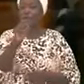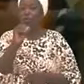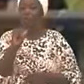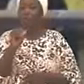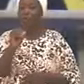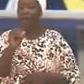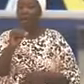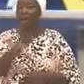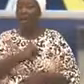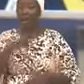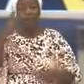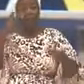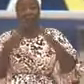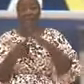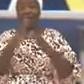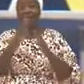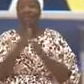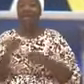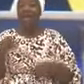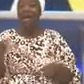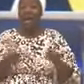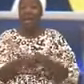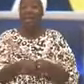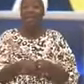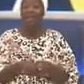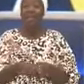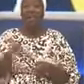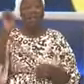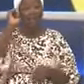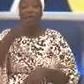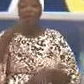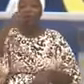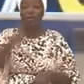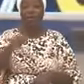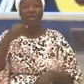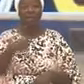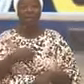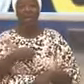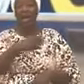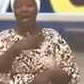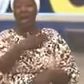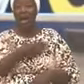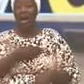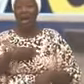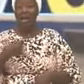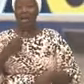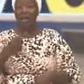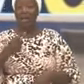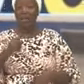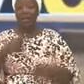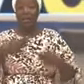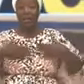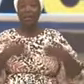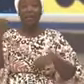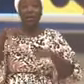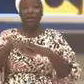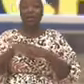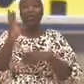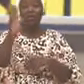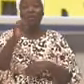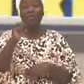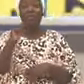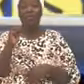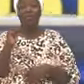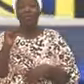et je prophétise et selon laure tu m'avais donné l esprit entra en eux et ils